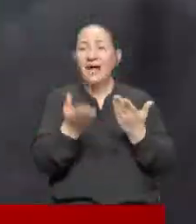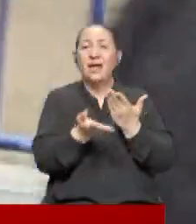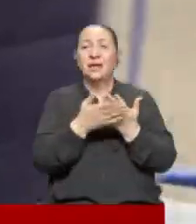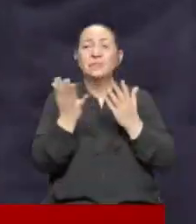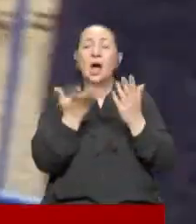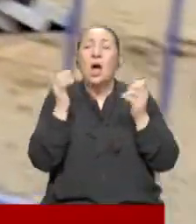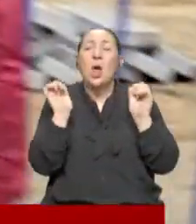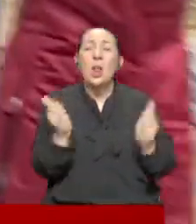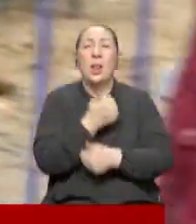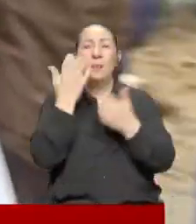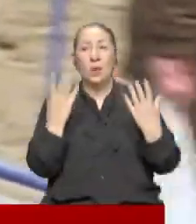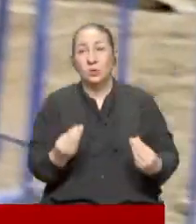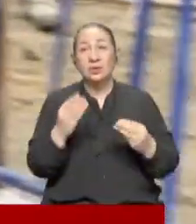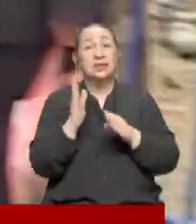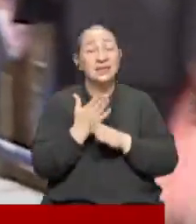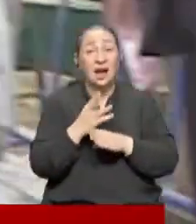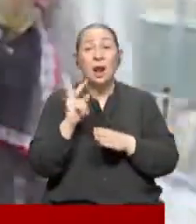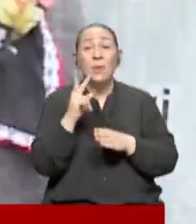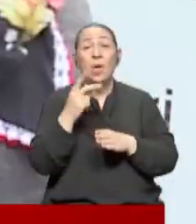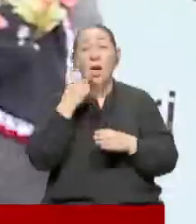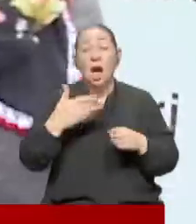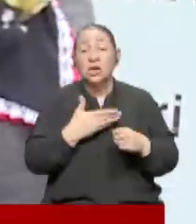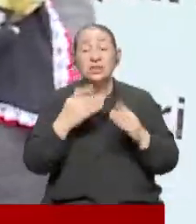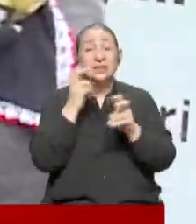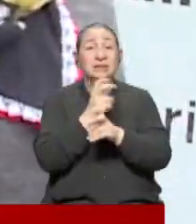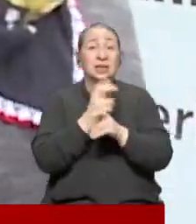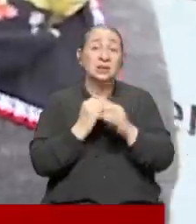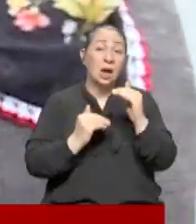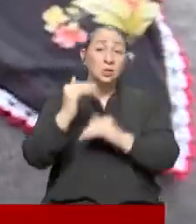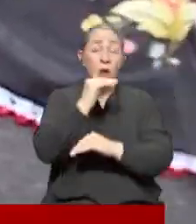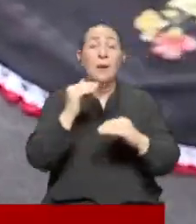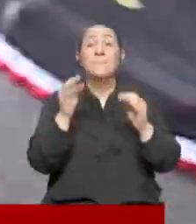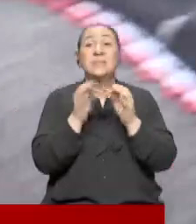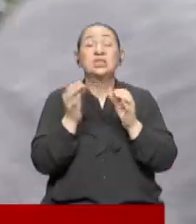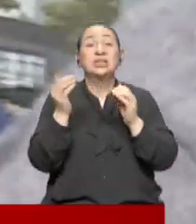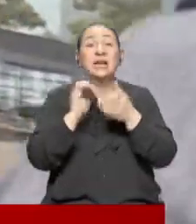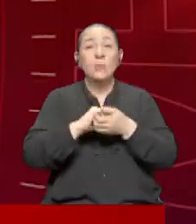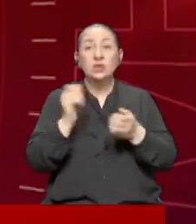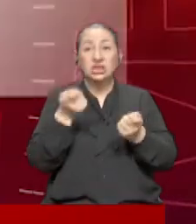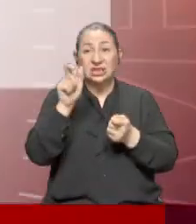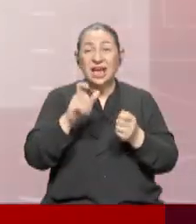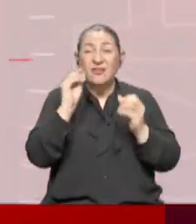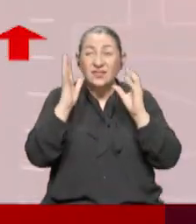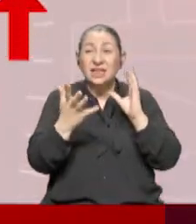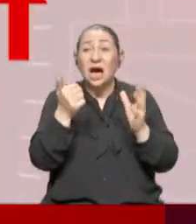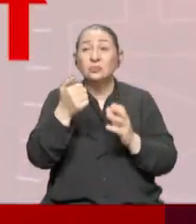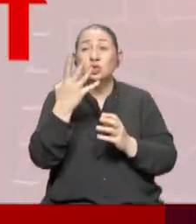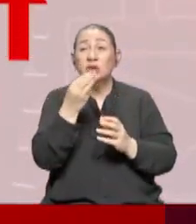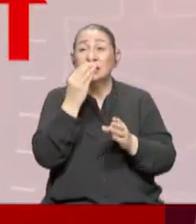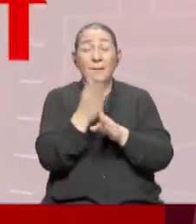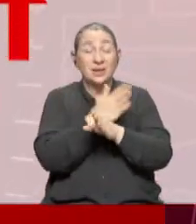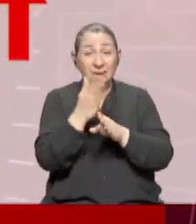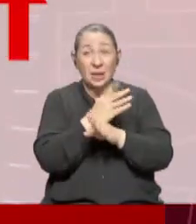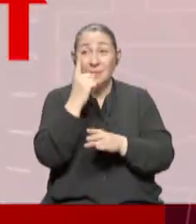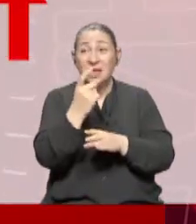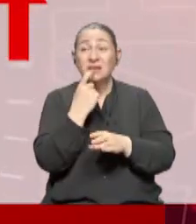yardımları daha önemli hale geldi çünkü raporlara göre açlık riski artıyor birleşik kamu-iş en fazla tüketilen 64 gıda